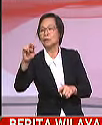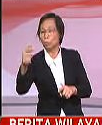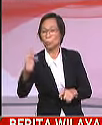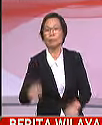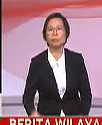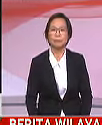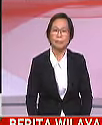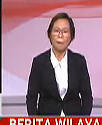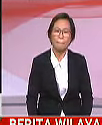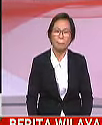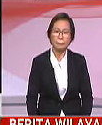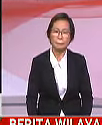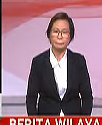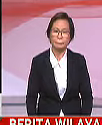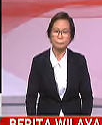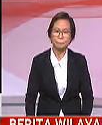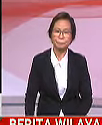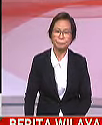Angan teruja dan